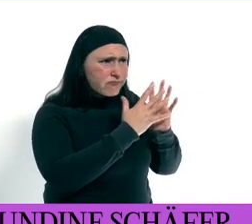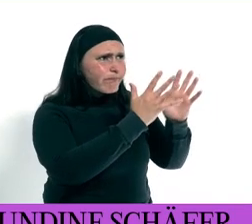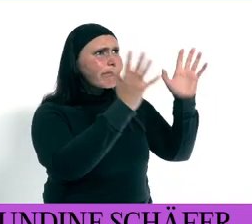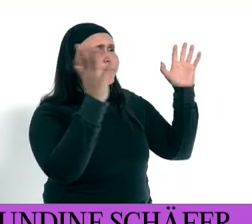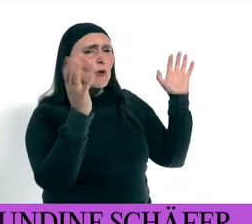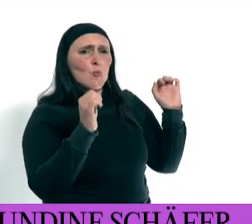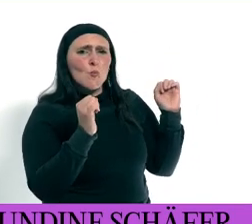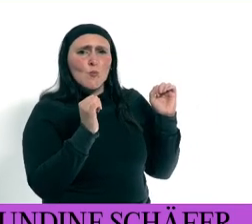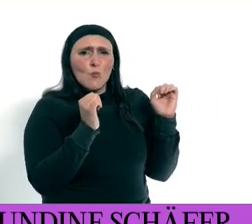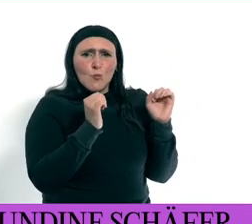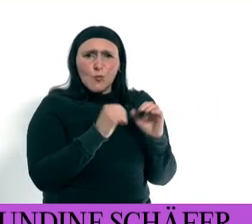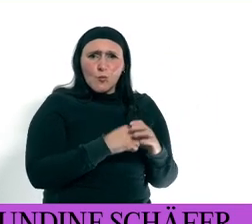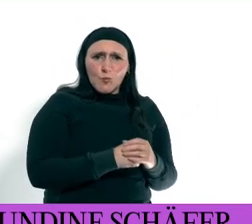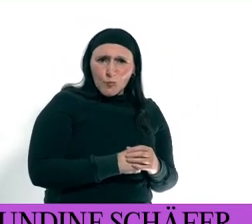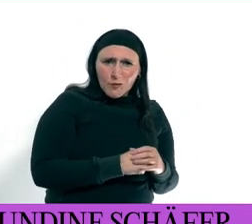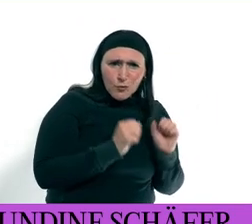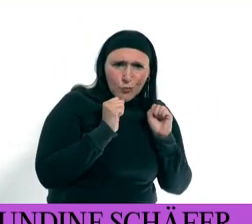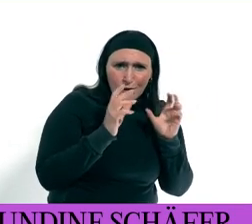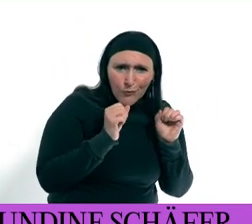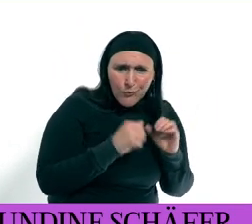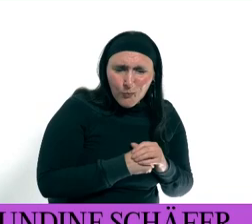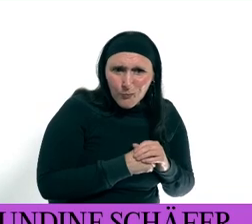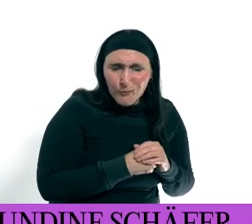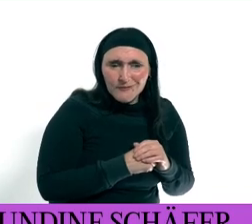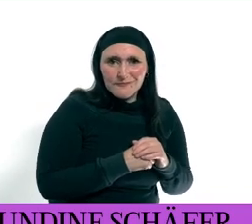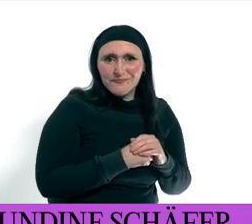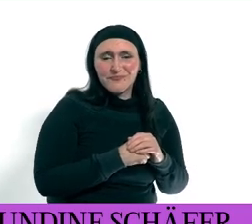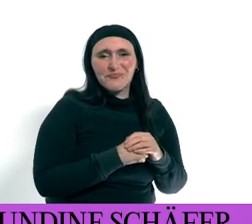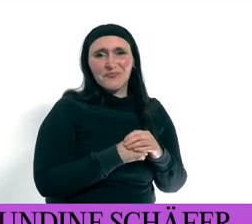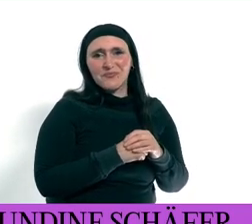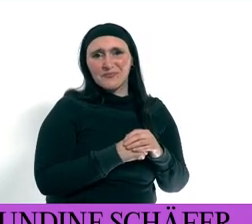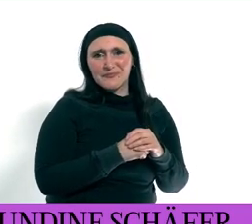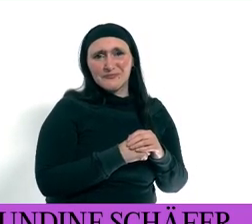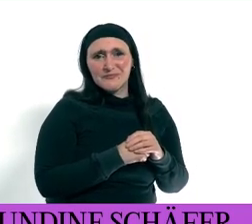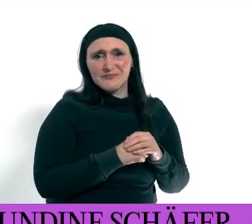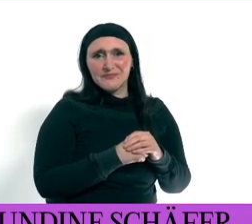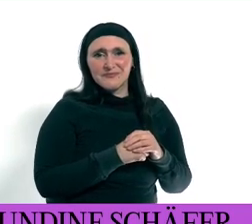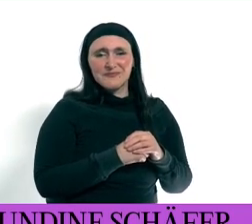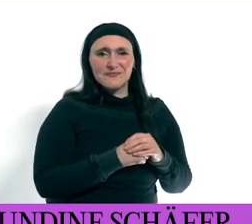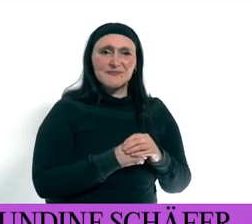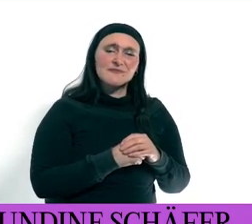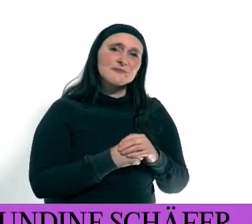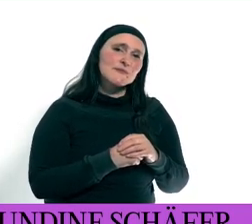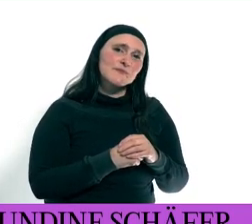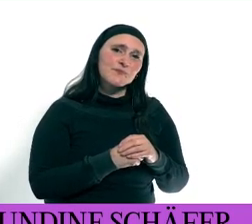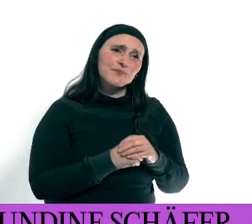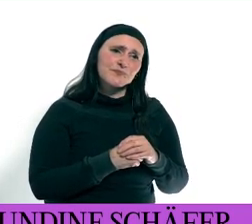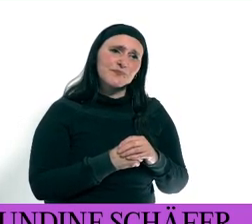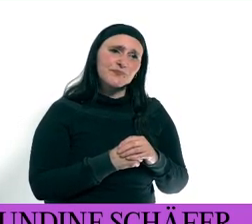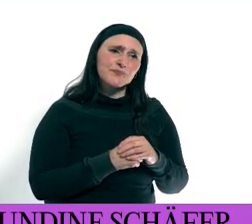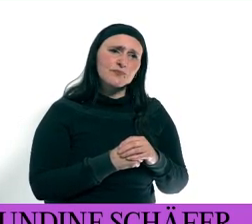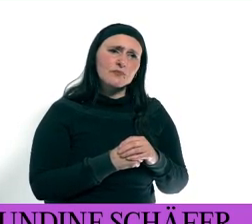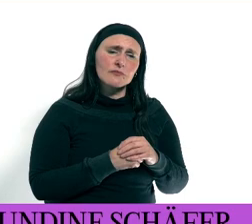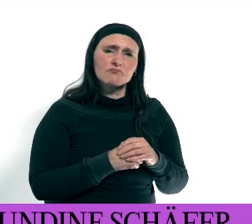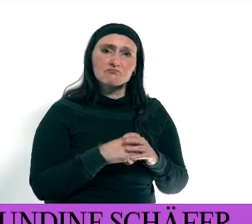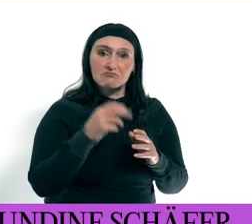It's pretty amazing. Well, if we don't have any